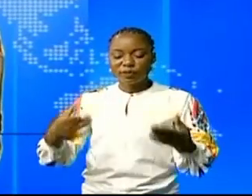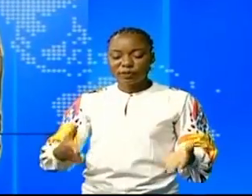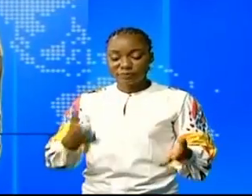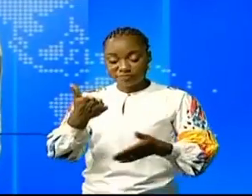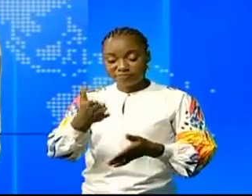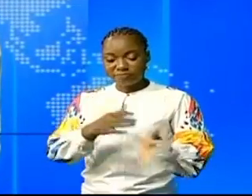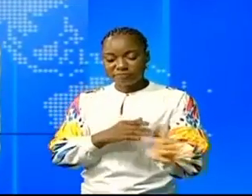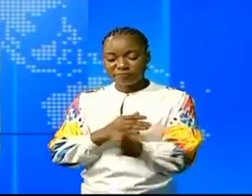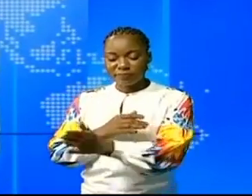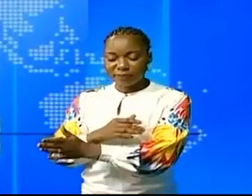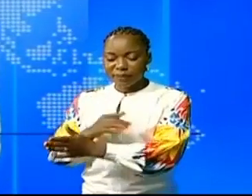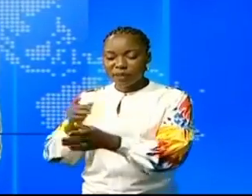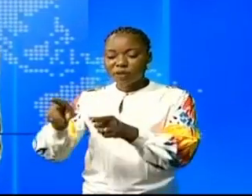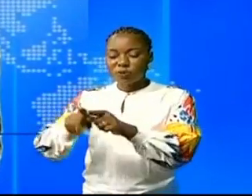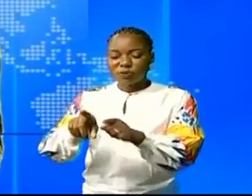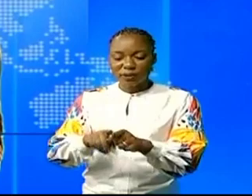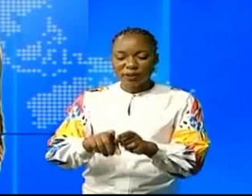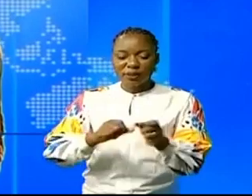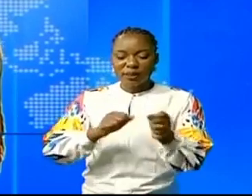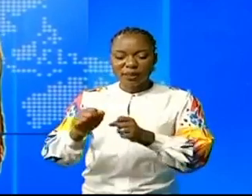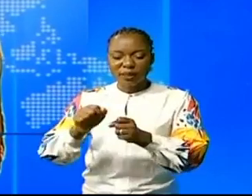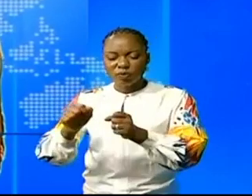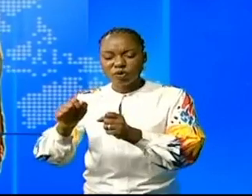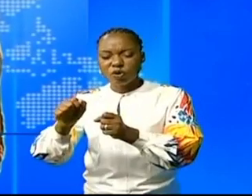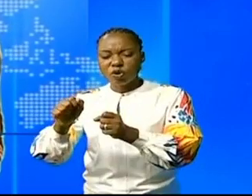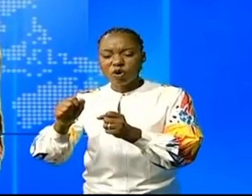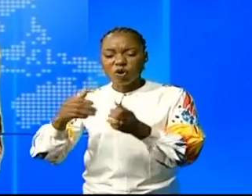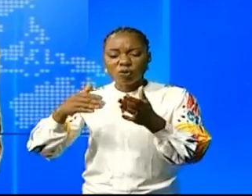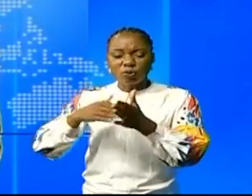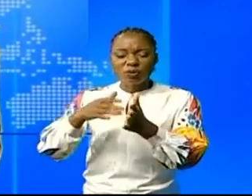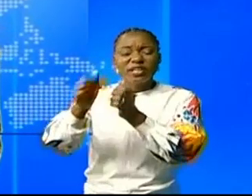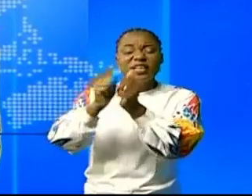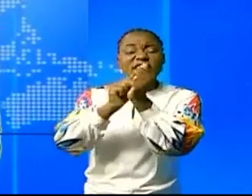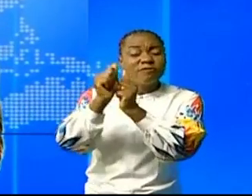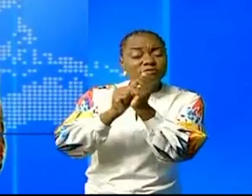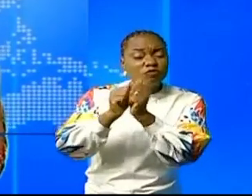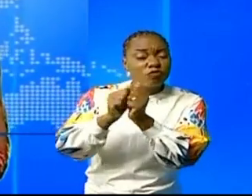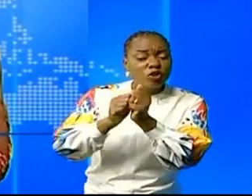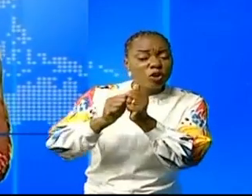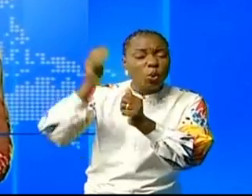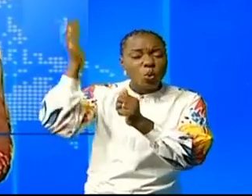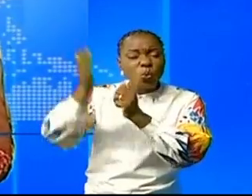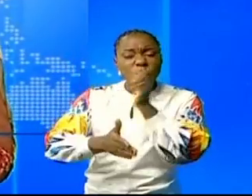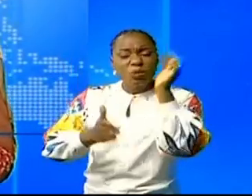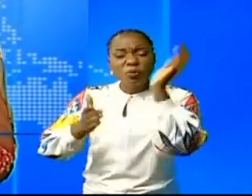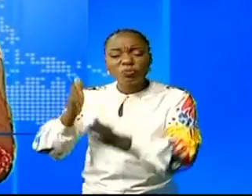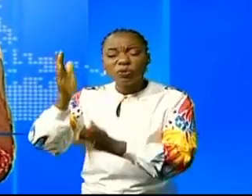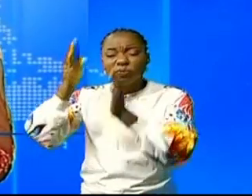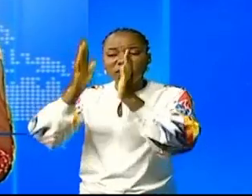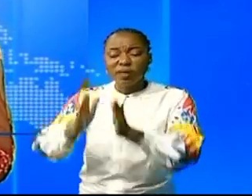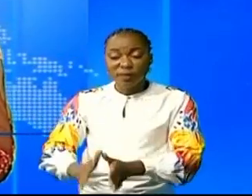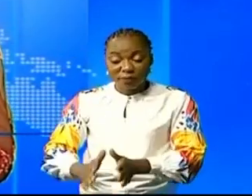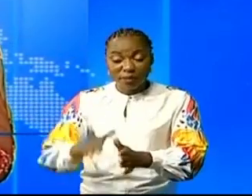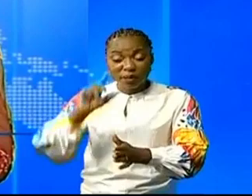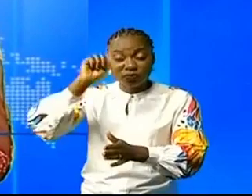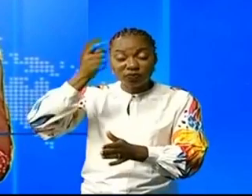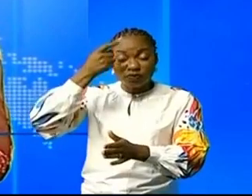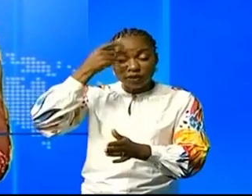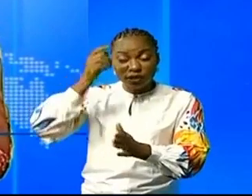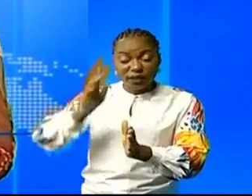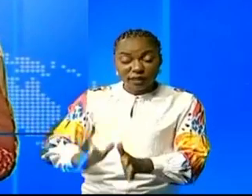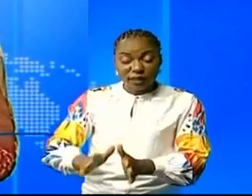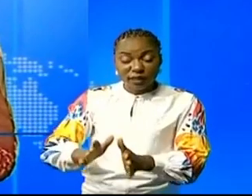Dans le cadre de la lutte contre la déforestation et l'aménagement du territoire, le gouverneur intérimaire de la